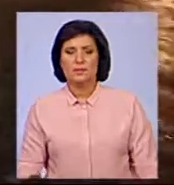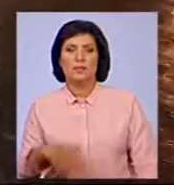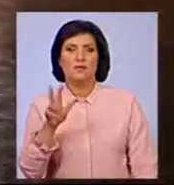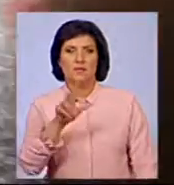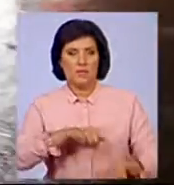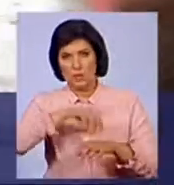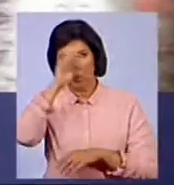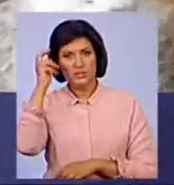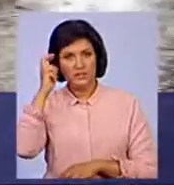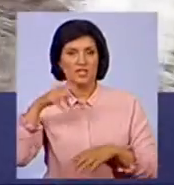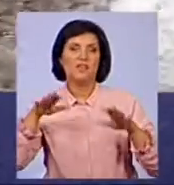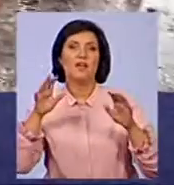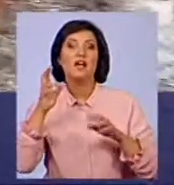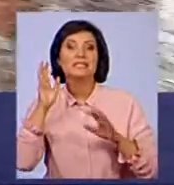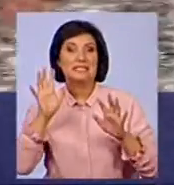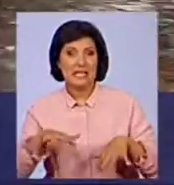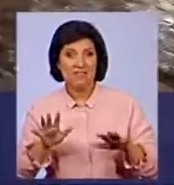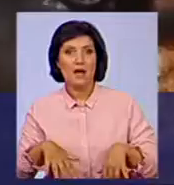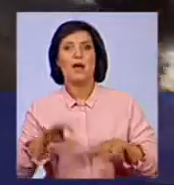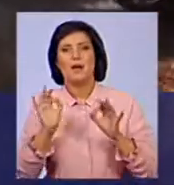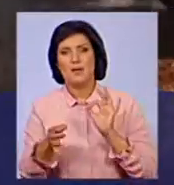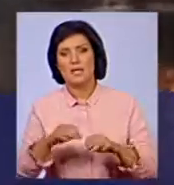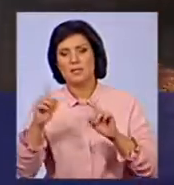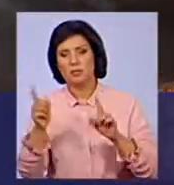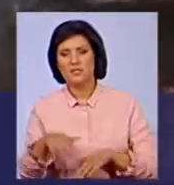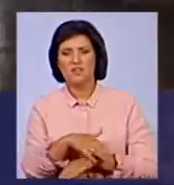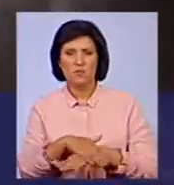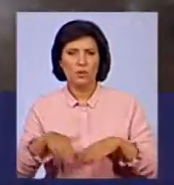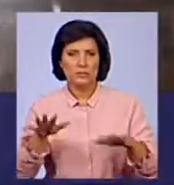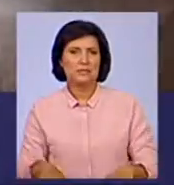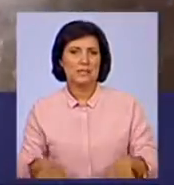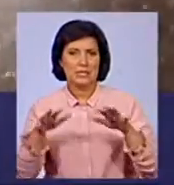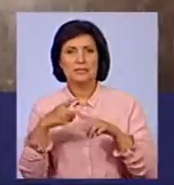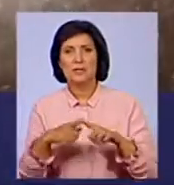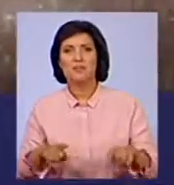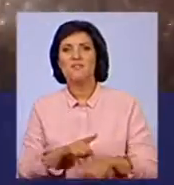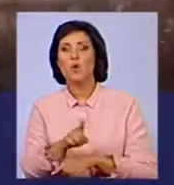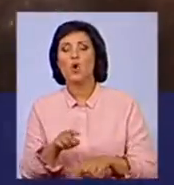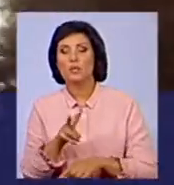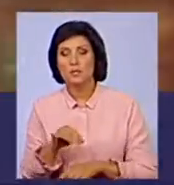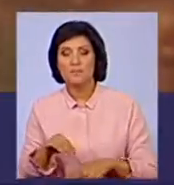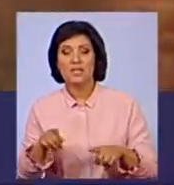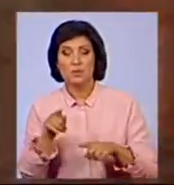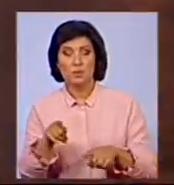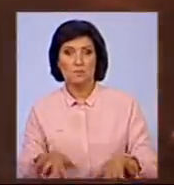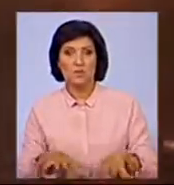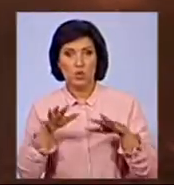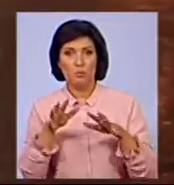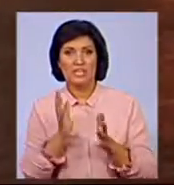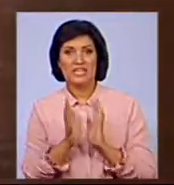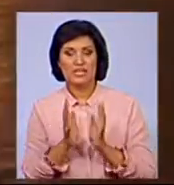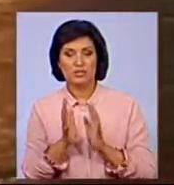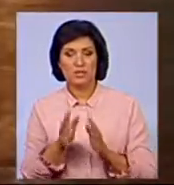3-я ночі в Києві злива, град і блискавка. Вулиці столиці залило за півгодини. На цих кадрах підтоплений Хрещатик.